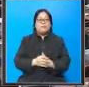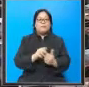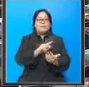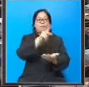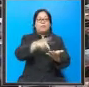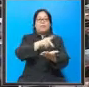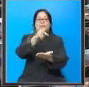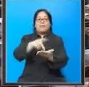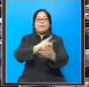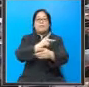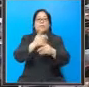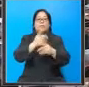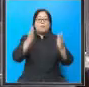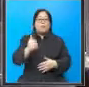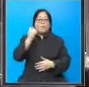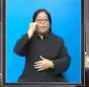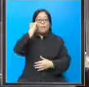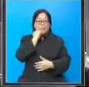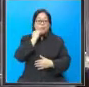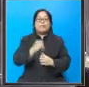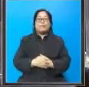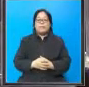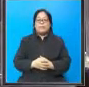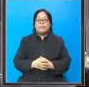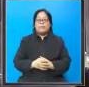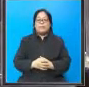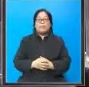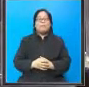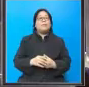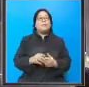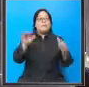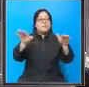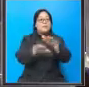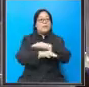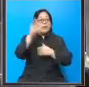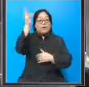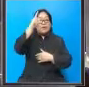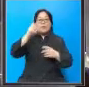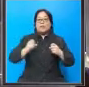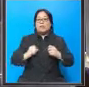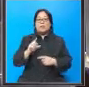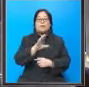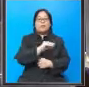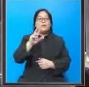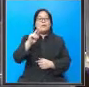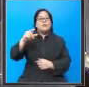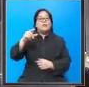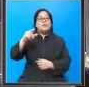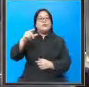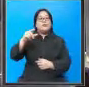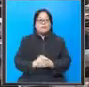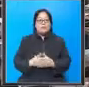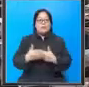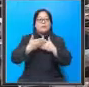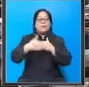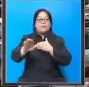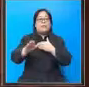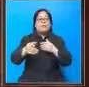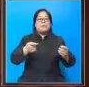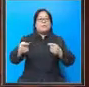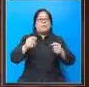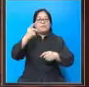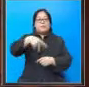jadi di pusat jagaan warga emas iam iam pegawai berkediaman kerajaan swasta dan enjoy pasca